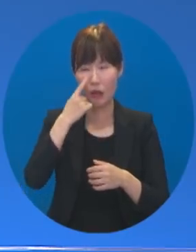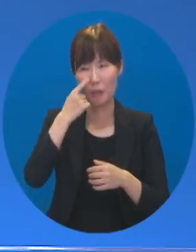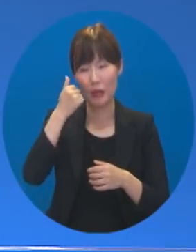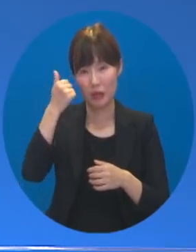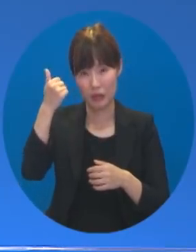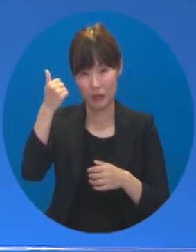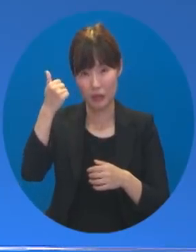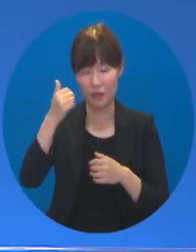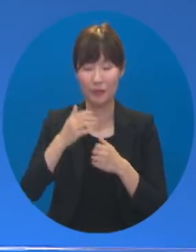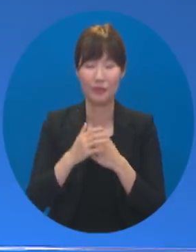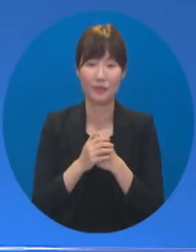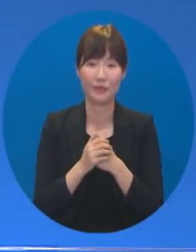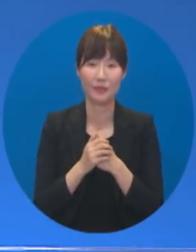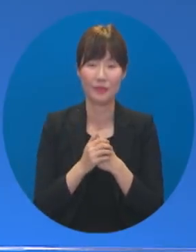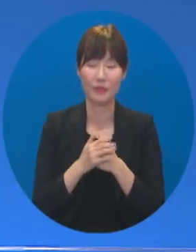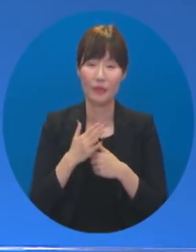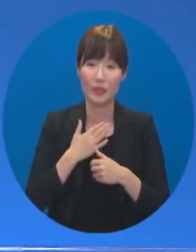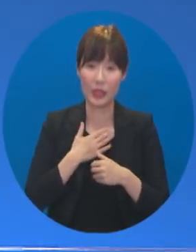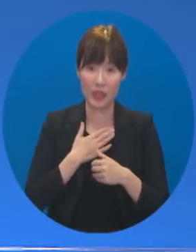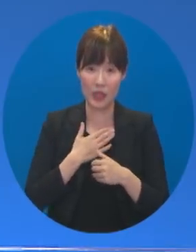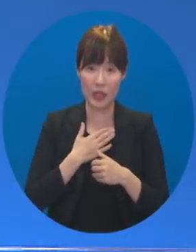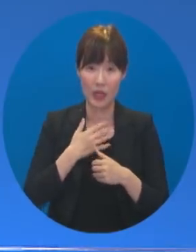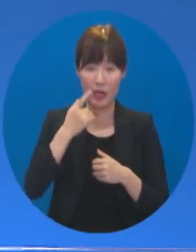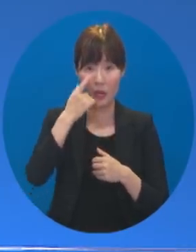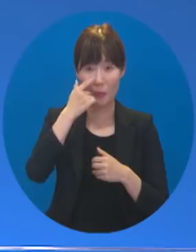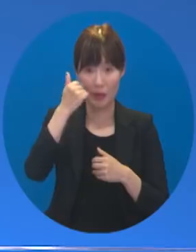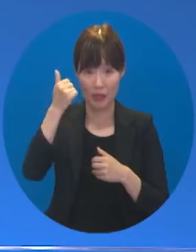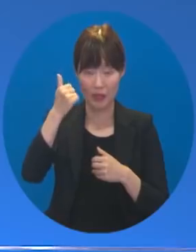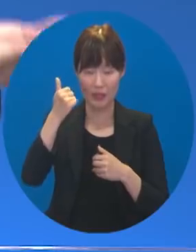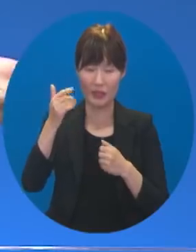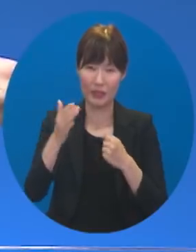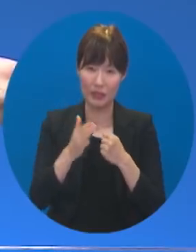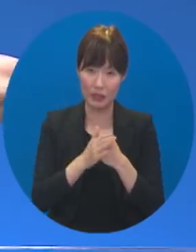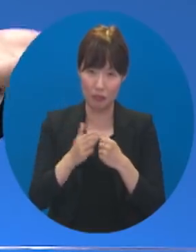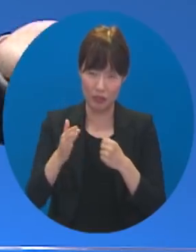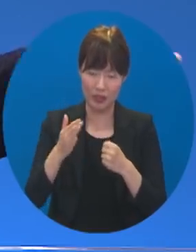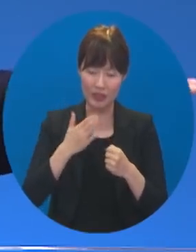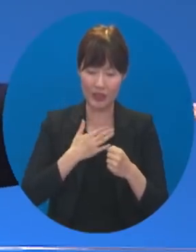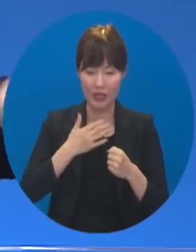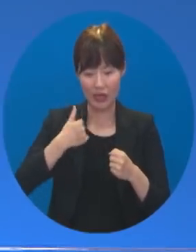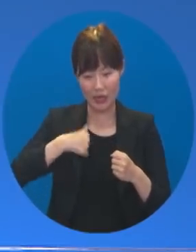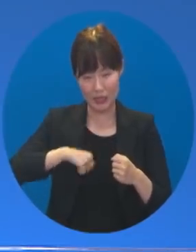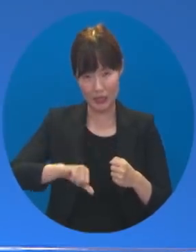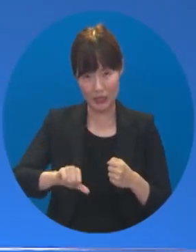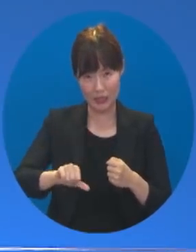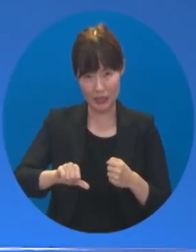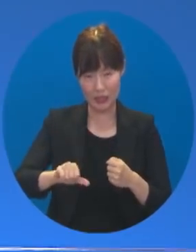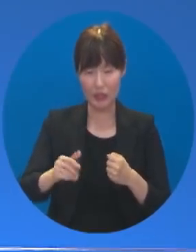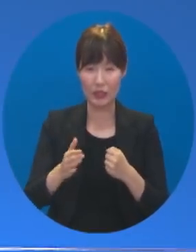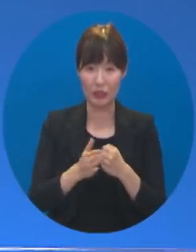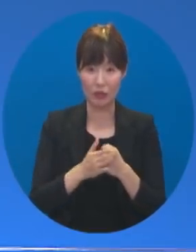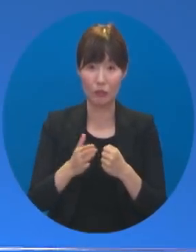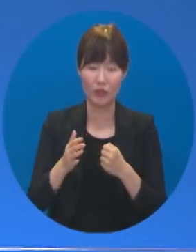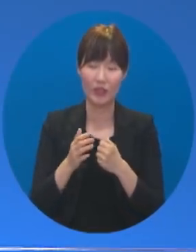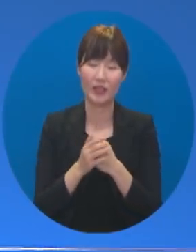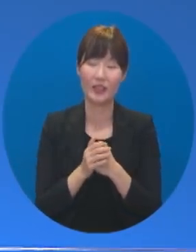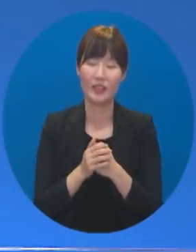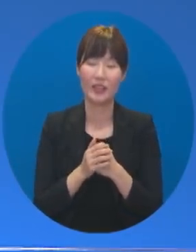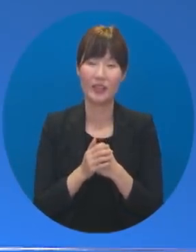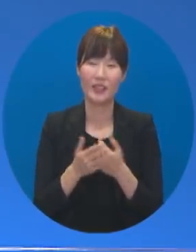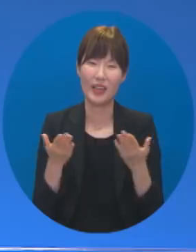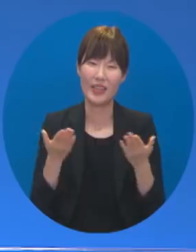그렇거든요. 제가 원기 아빠니까 원기가 제 아들이니까 여태껏 이런 일들을